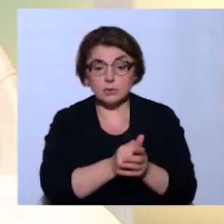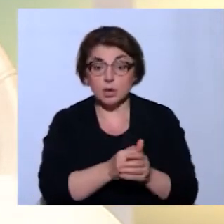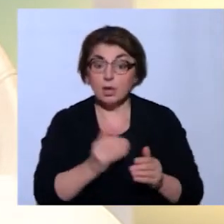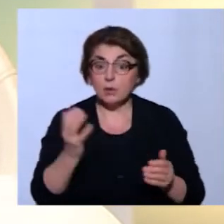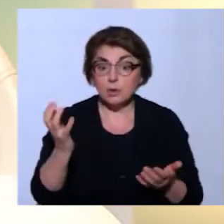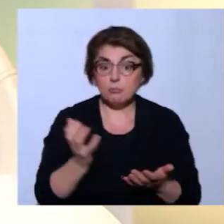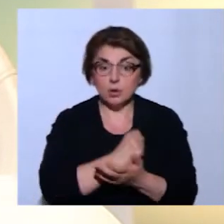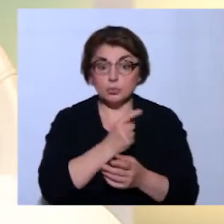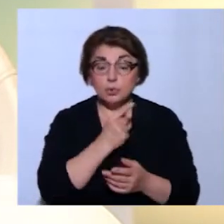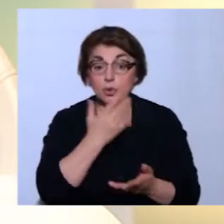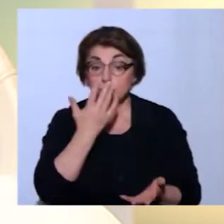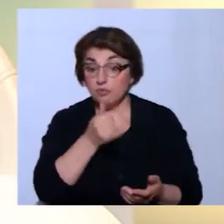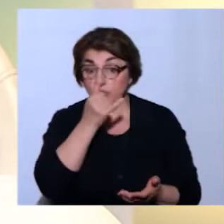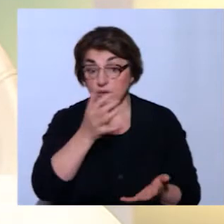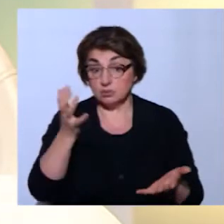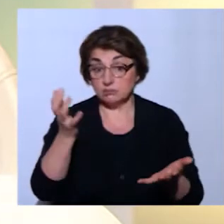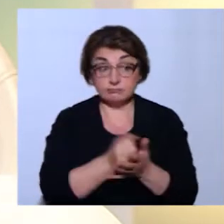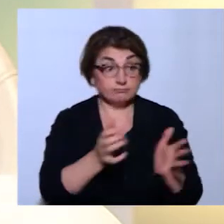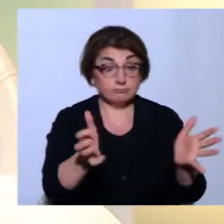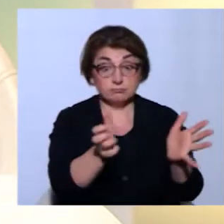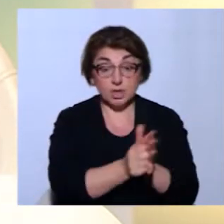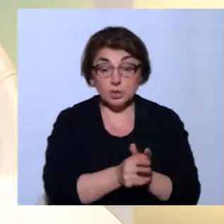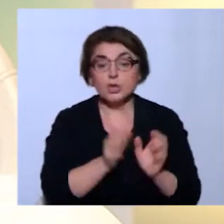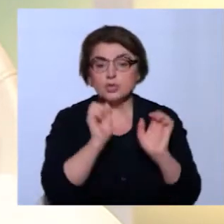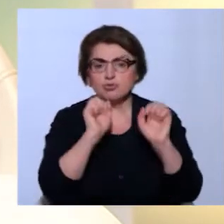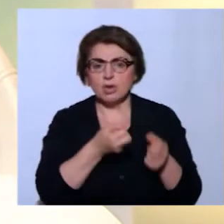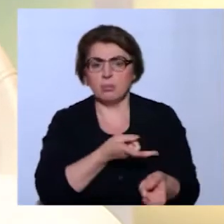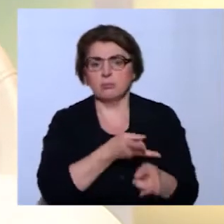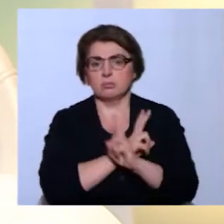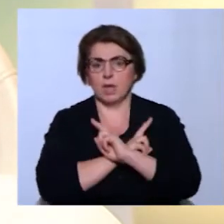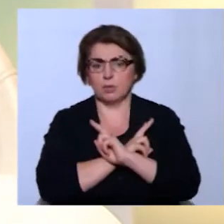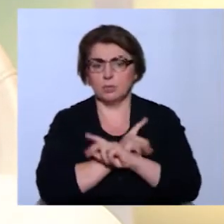წარმატებული, თორე სხვა შემთხვევაში ავაზა შეიძლება დაიღუპოს,